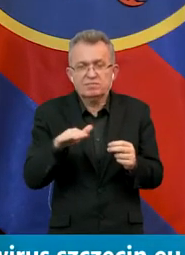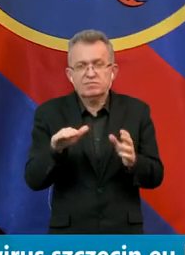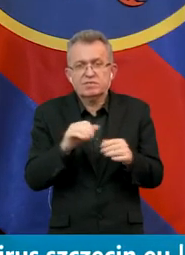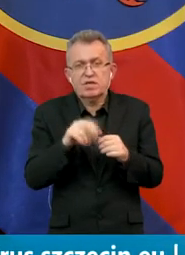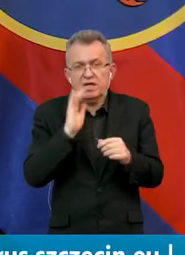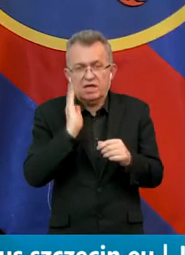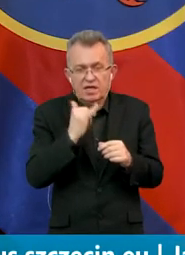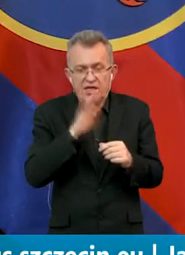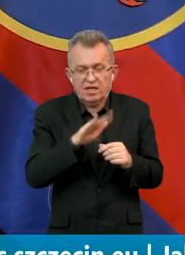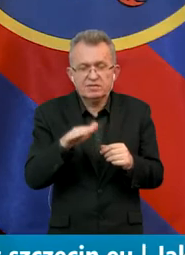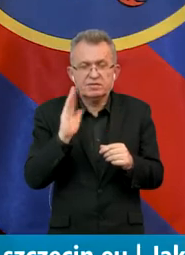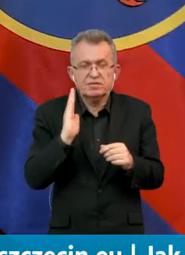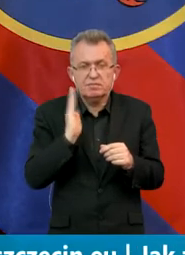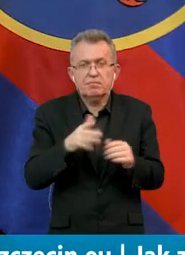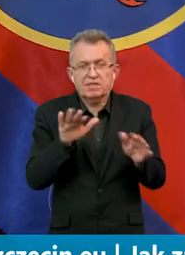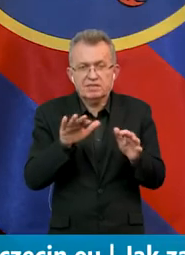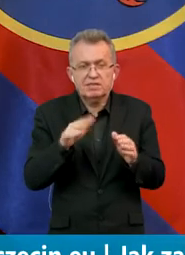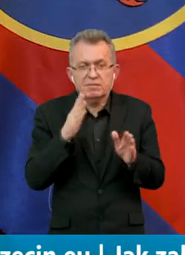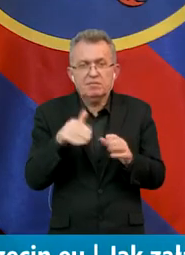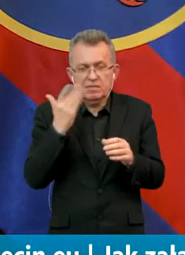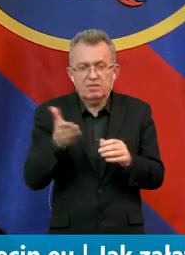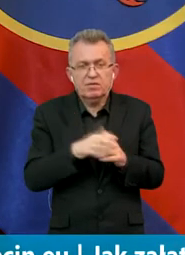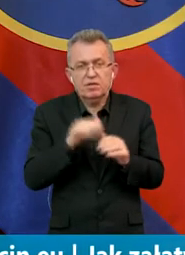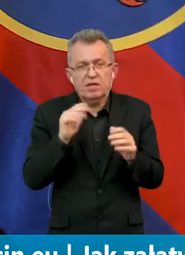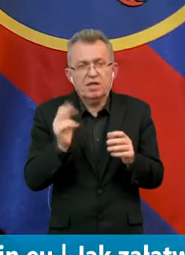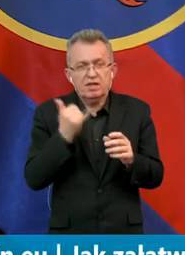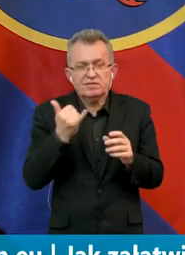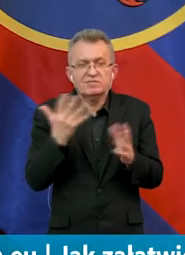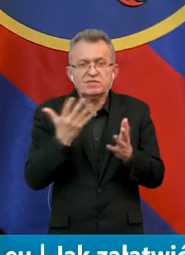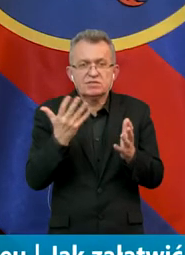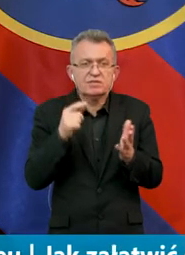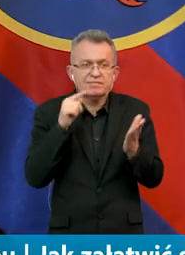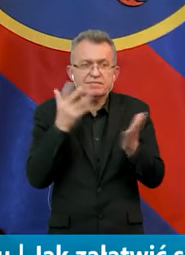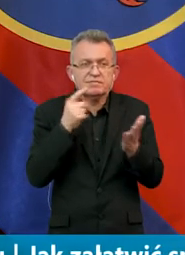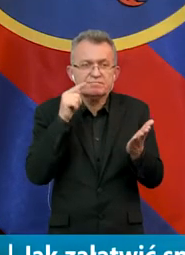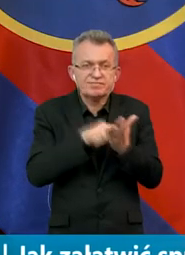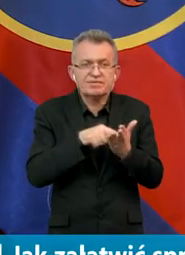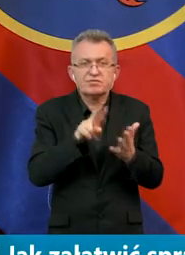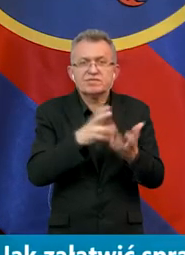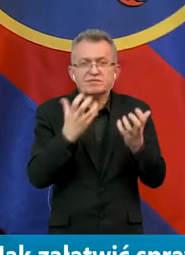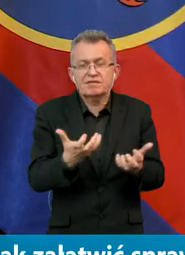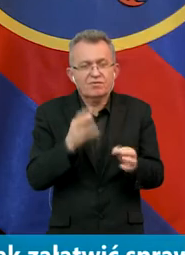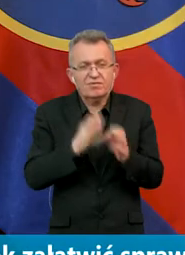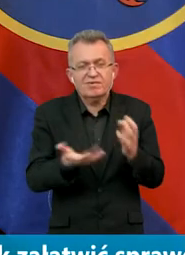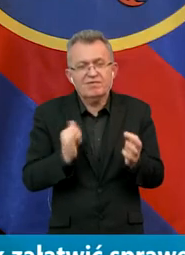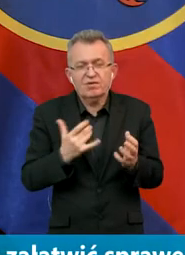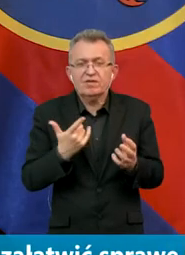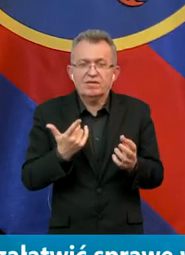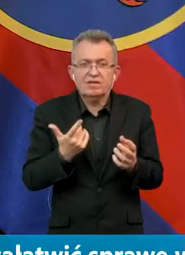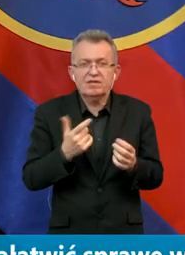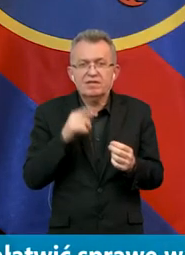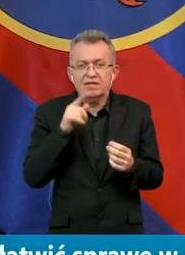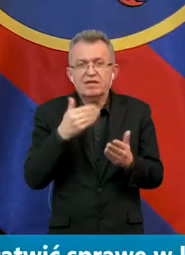każde będzie takie miejsce miało, choć mówię, nie zawsze tam, gdzie rodzicom jest najwygodniej, więc niestety z